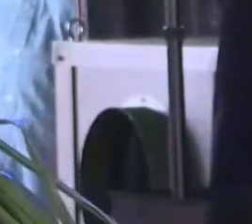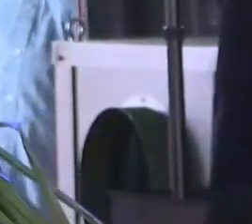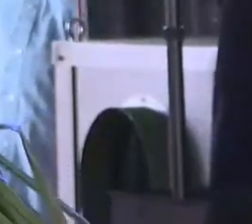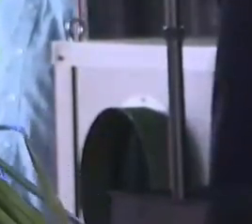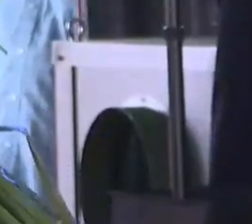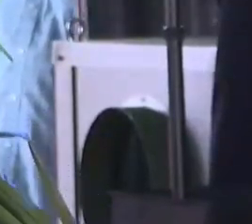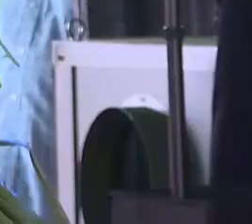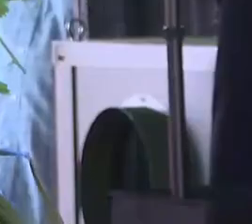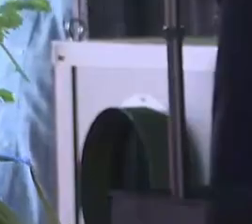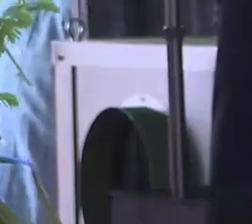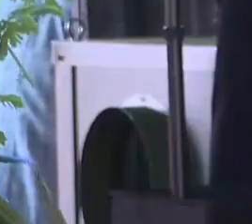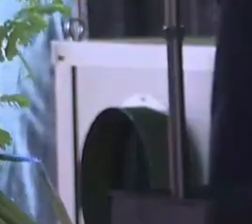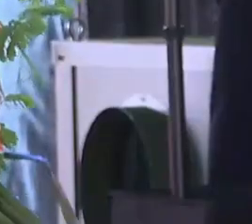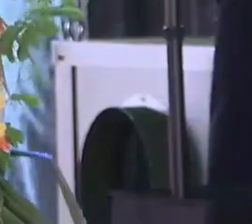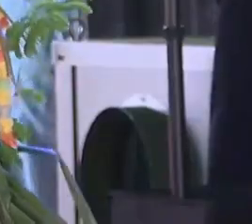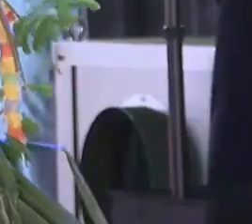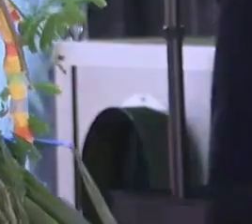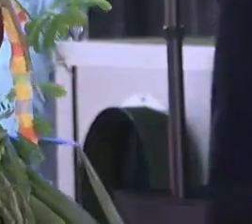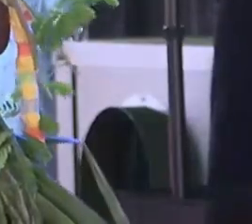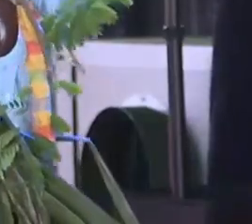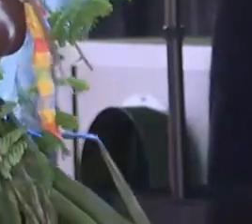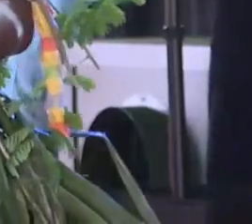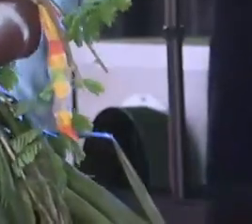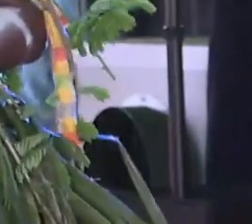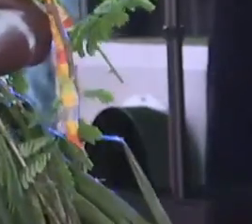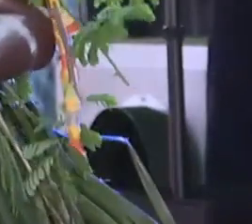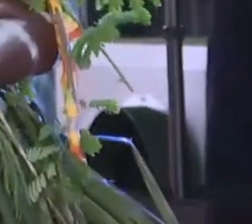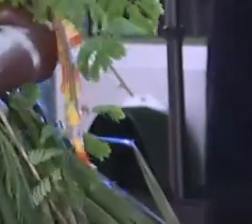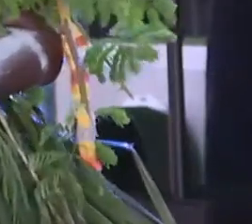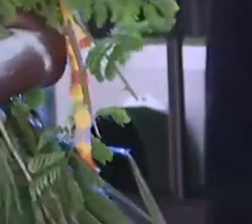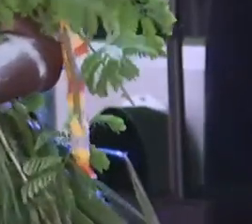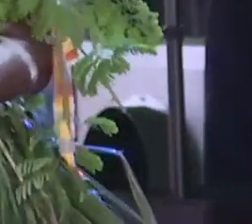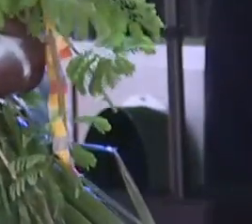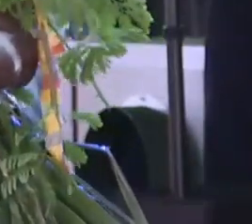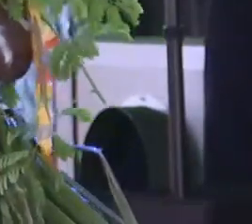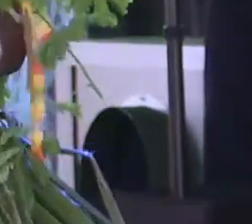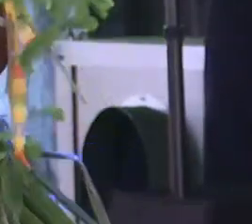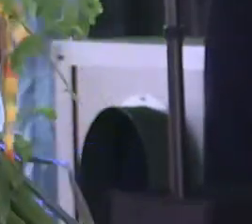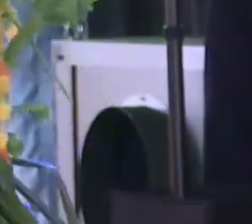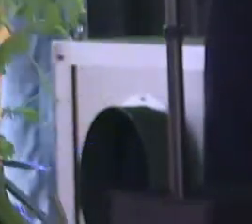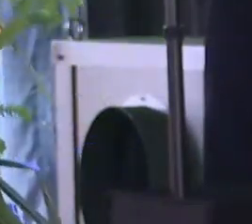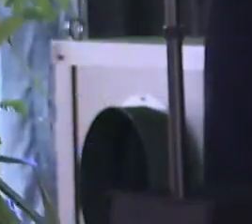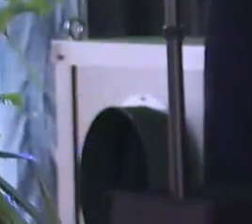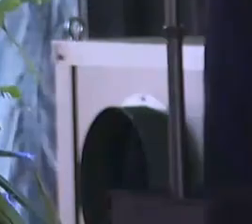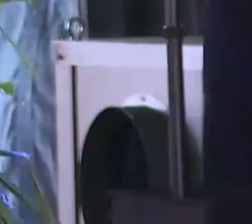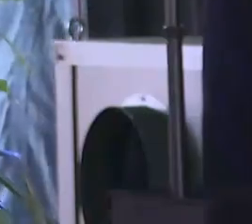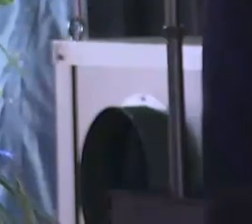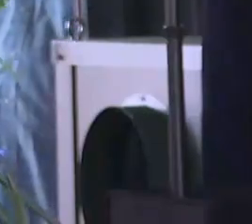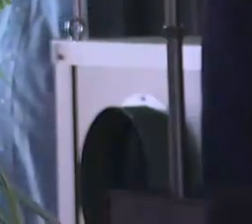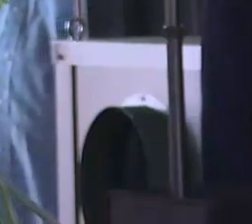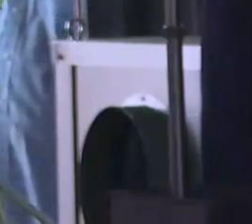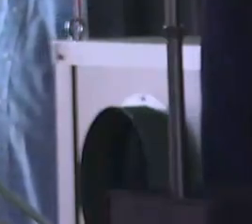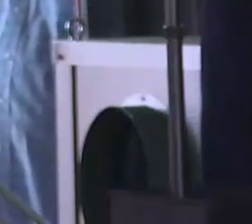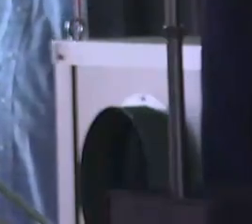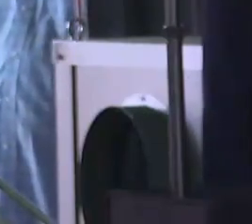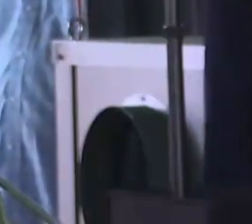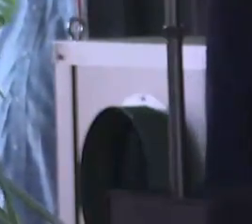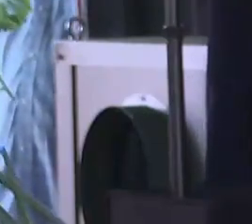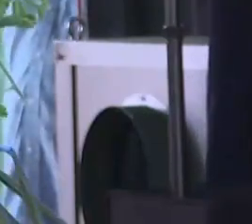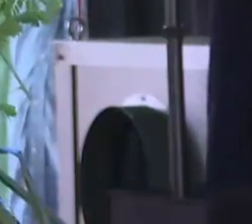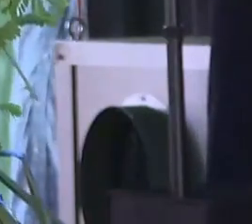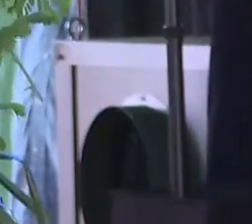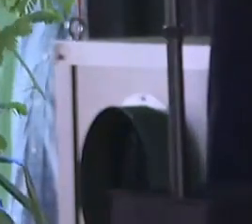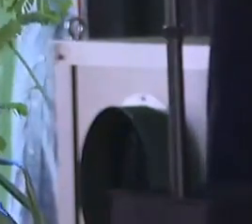Sanfaudu wasabi. But let us lead with compassion and